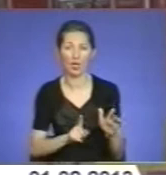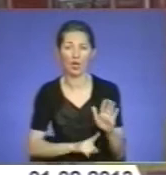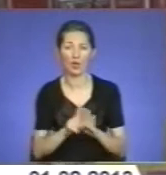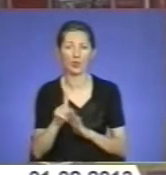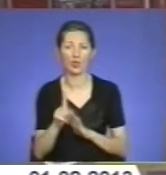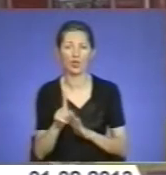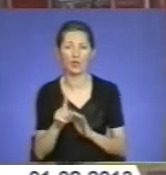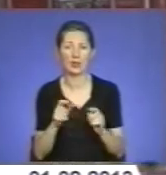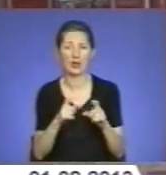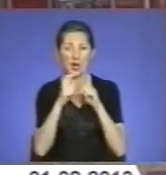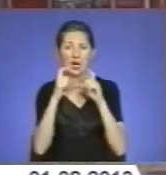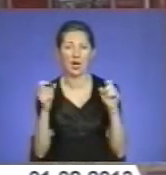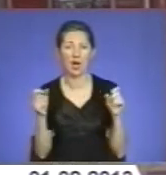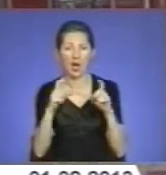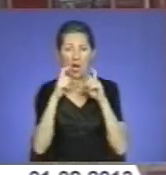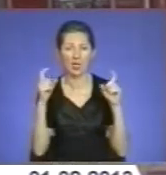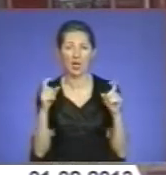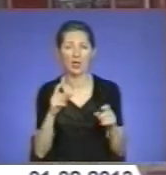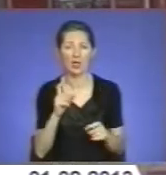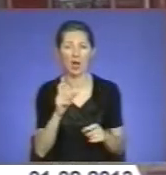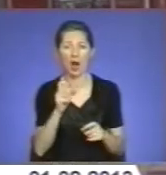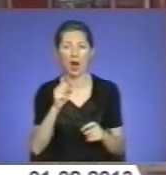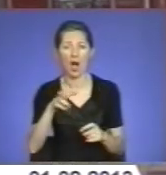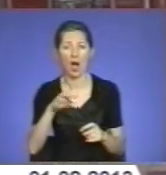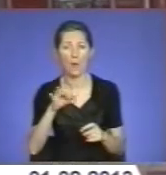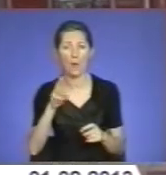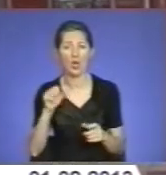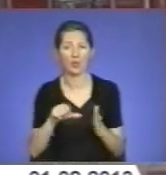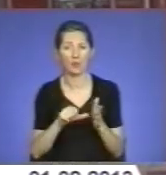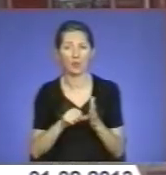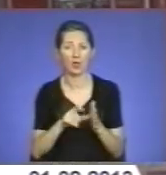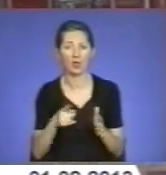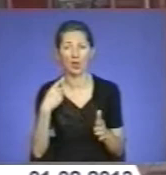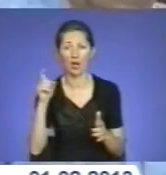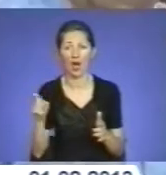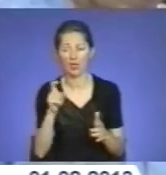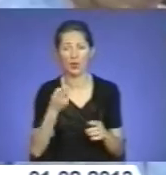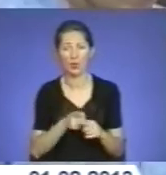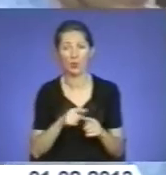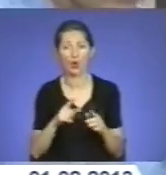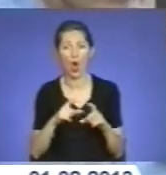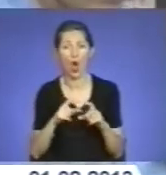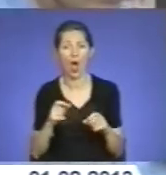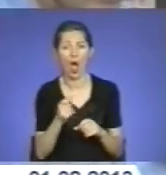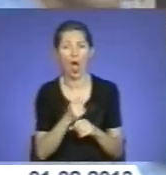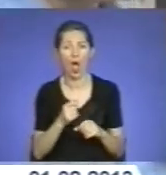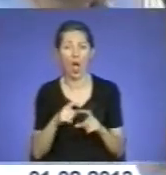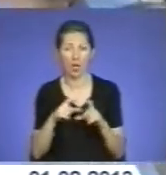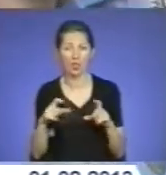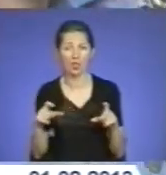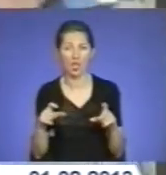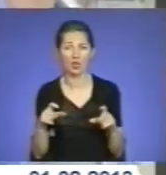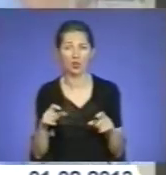буянити, хамити відвідувачам і власникам даного закладу. Працівники закладу викликали